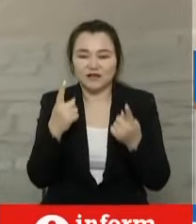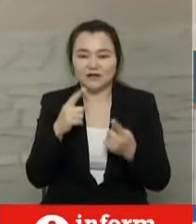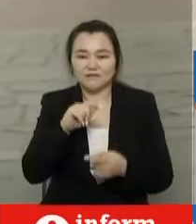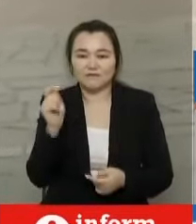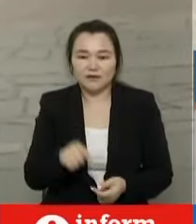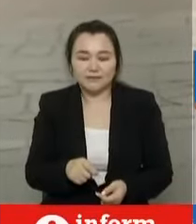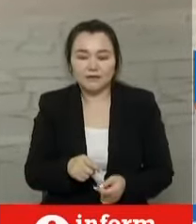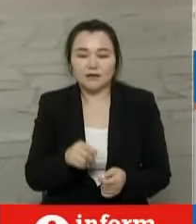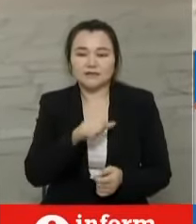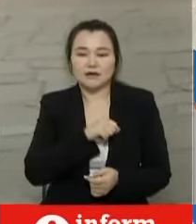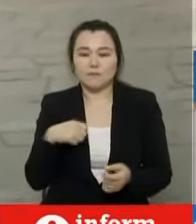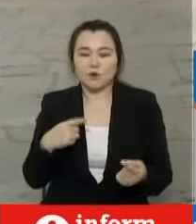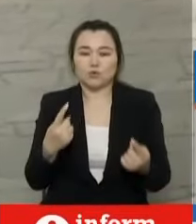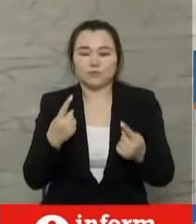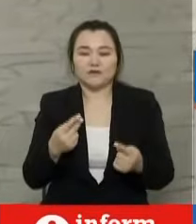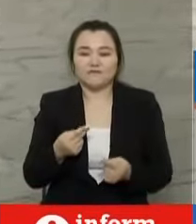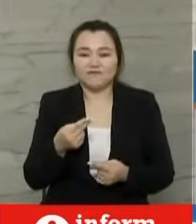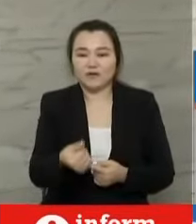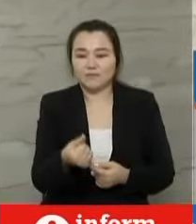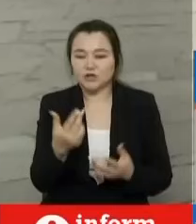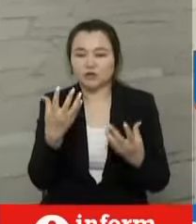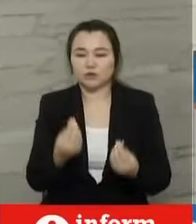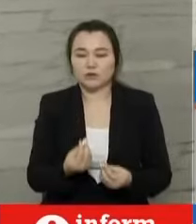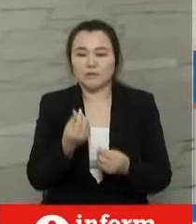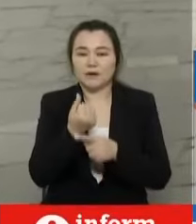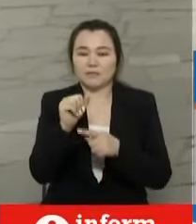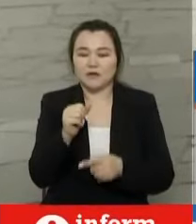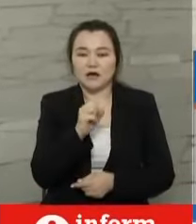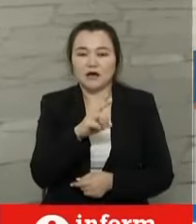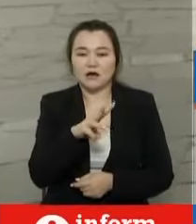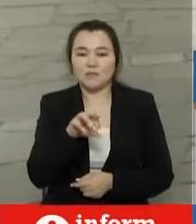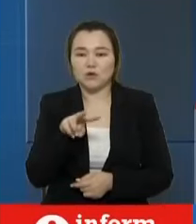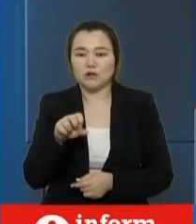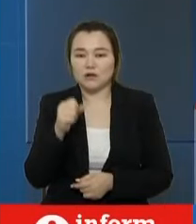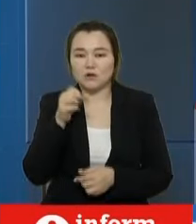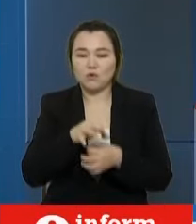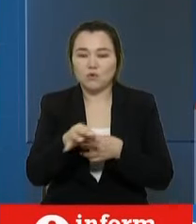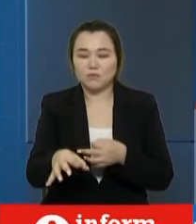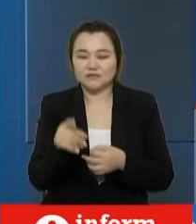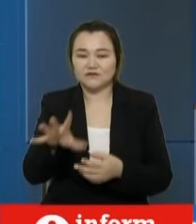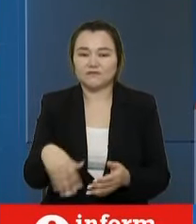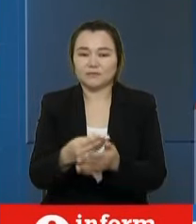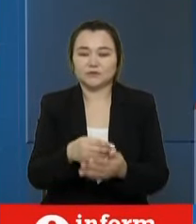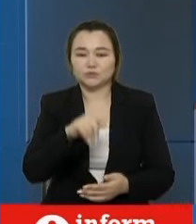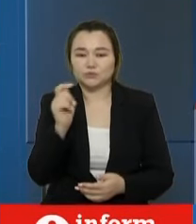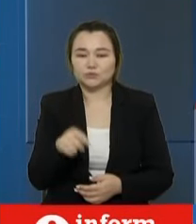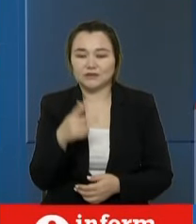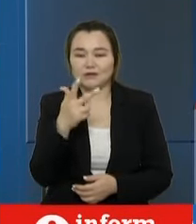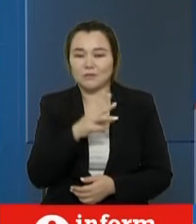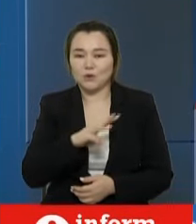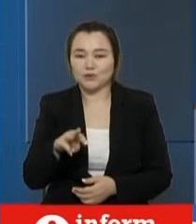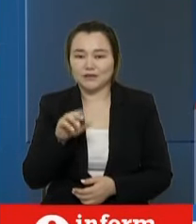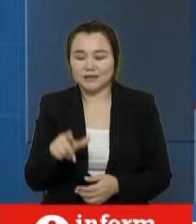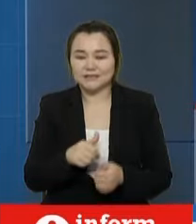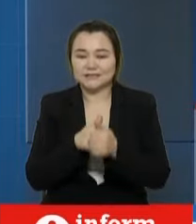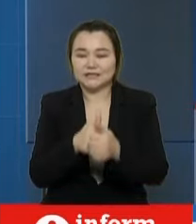войны. Самую крупную выплату ко Дню Победы произведут в Акмолинской области. Там выплатят ветеранам по 3 миллиона тенге. Следом